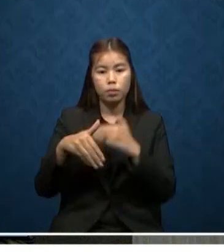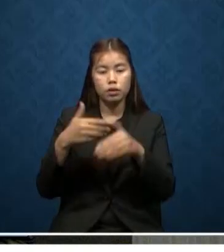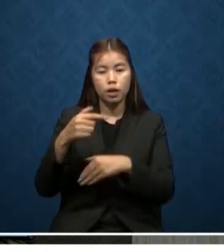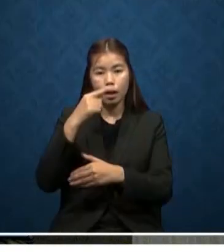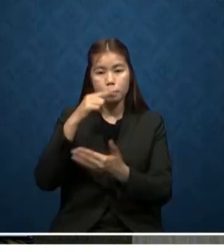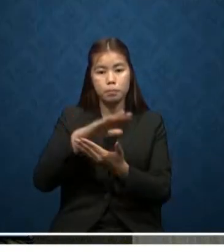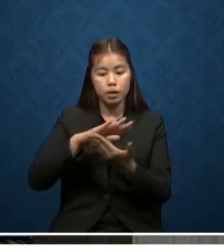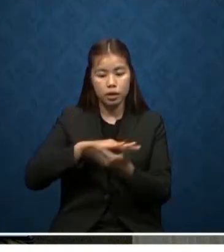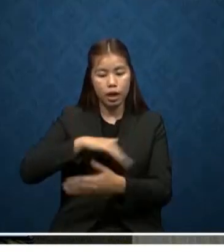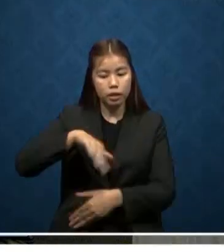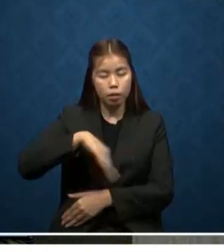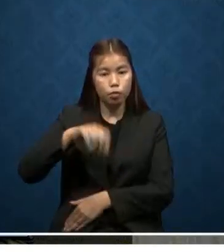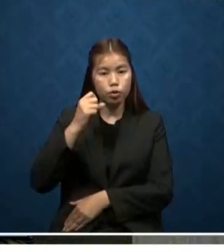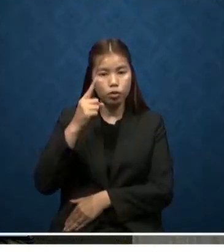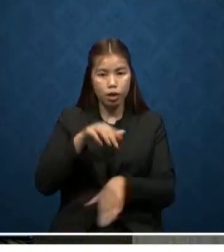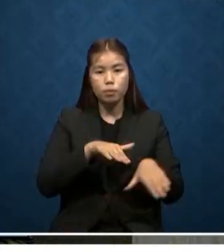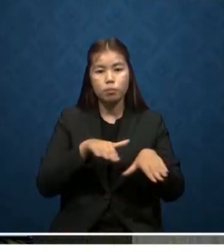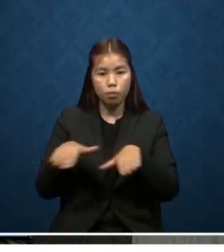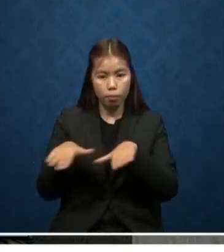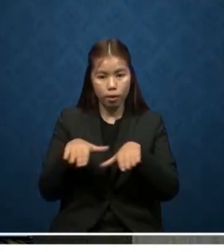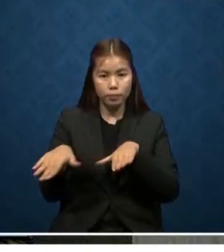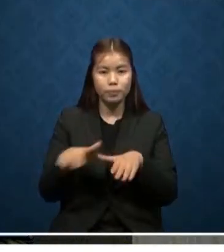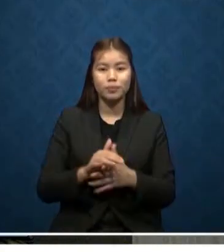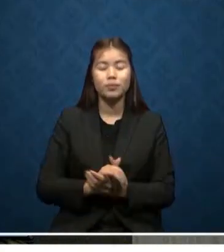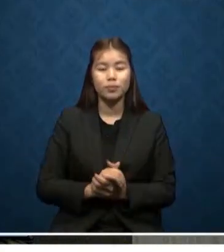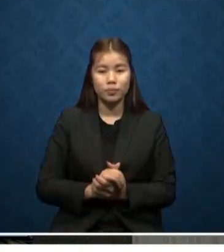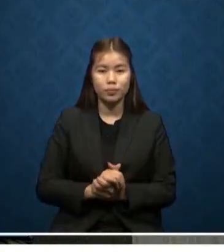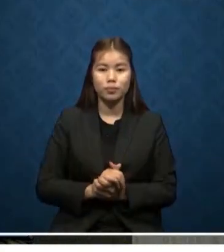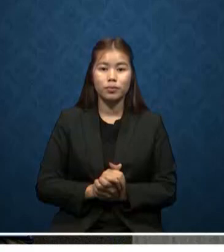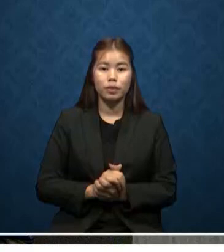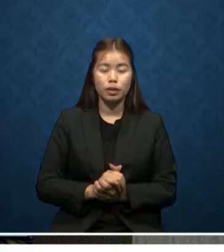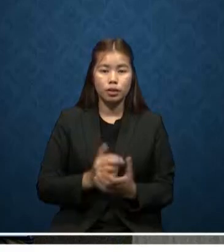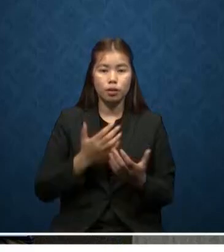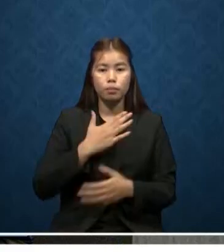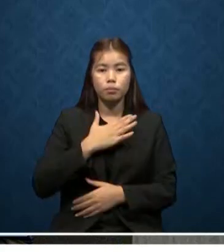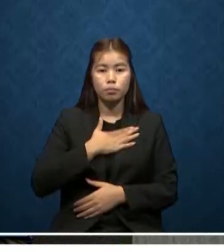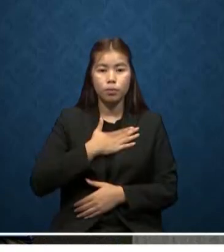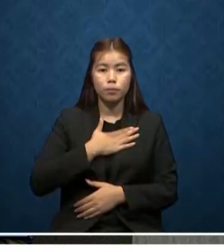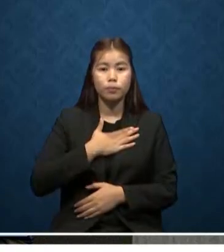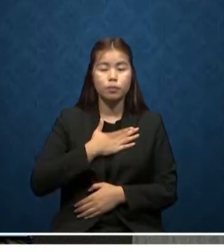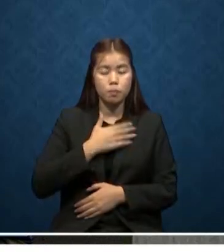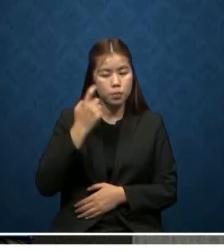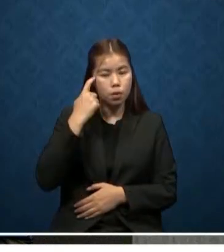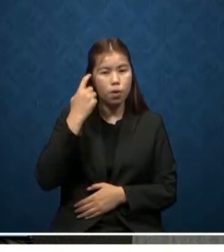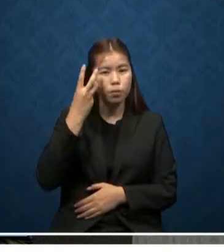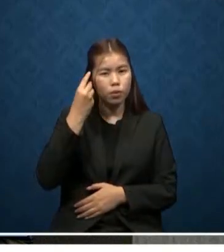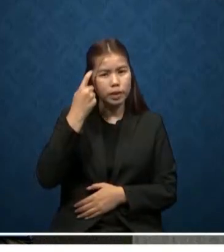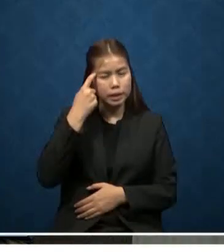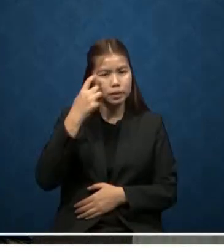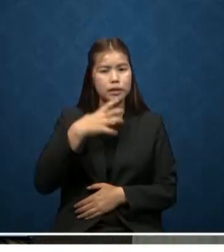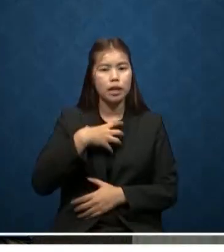เข้าใจไปพร้อมๆกับเราด้วยนะครับผมมีข้อคิดเห็นมีข้อ